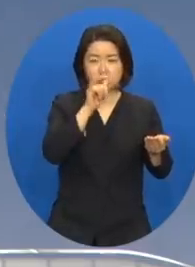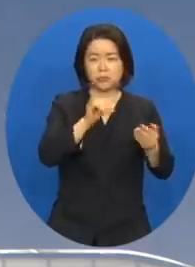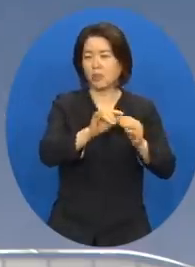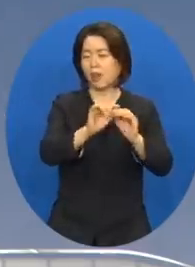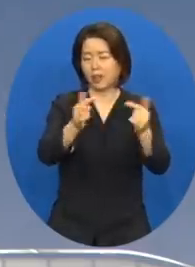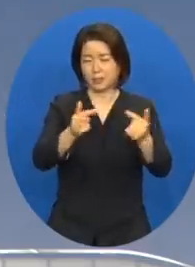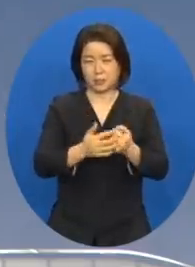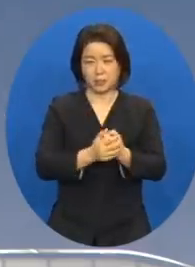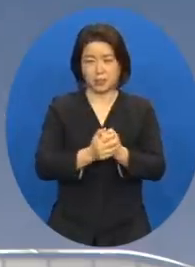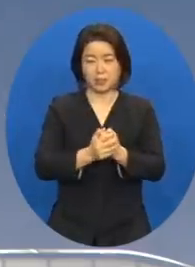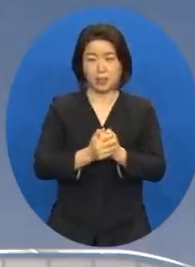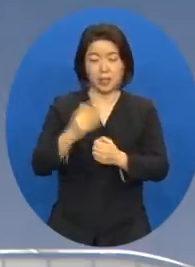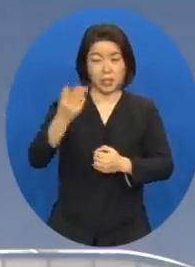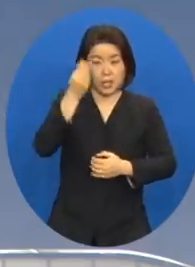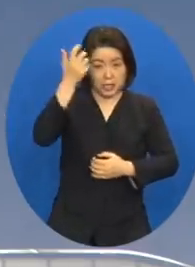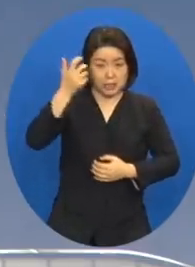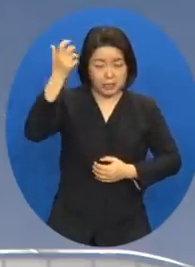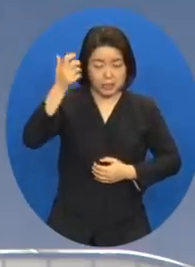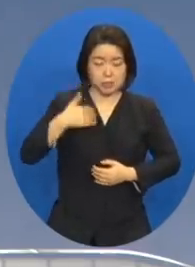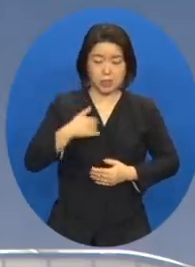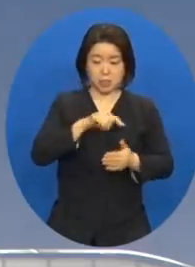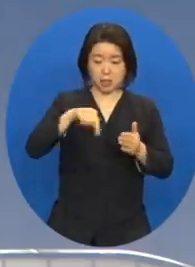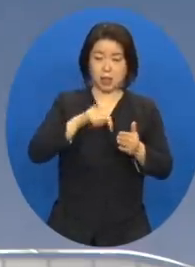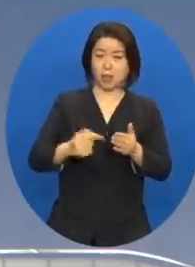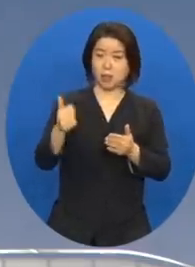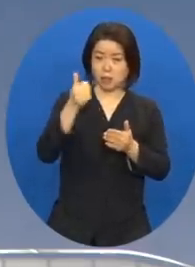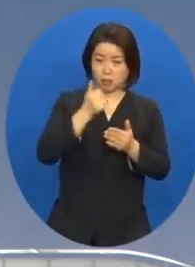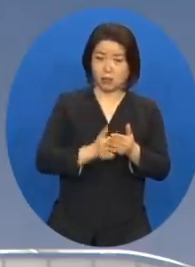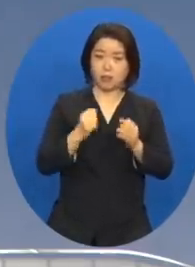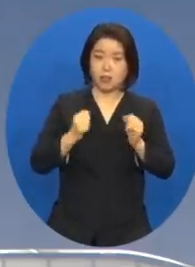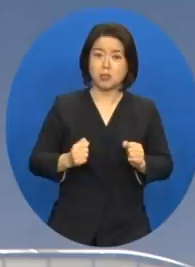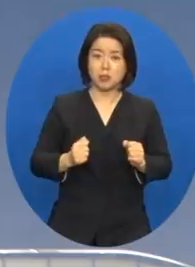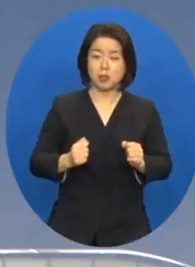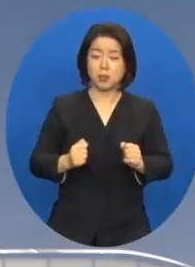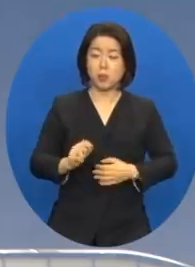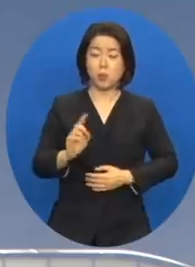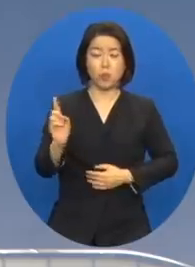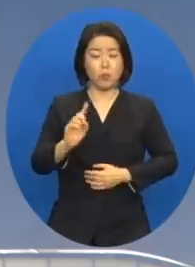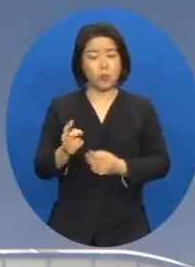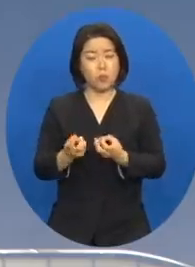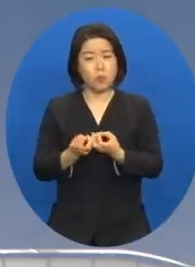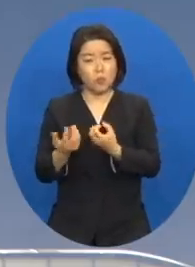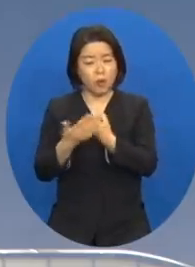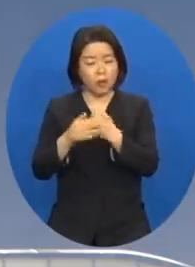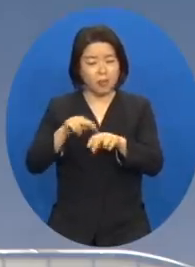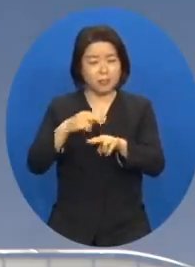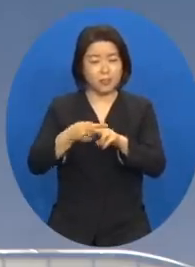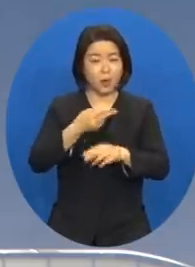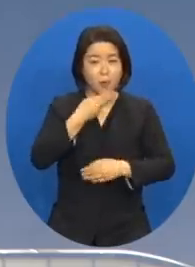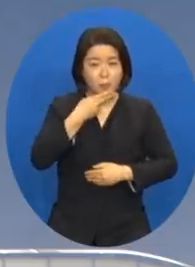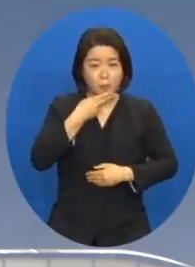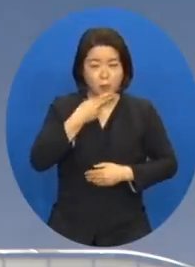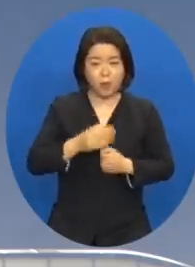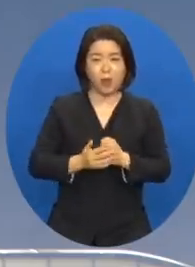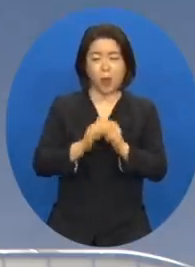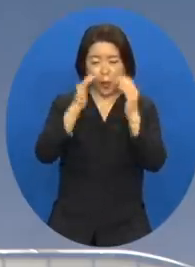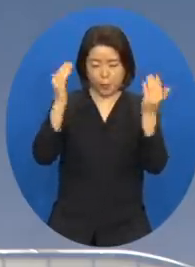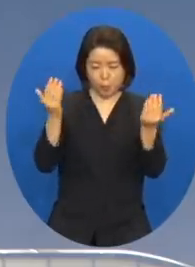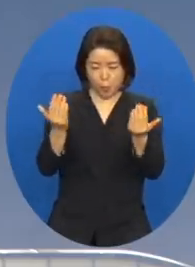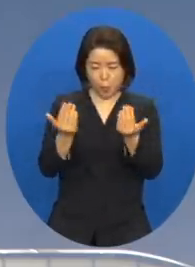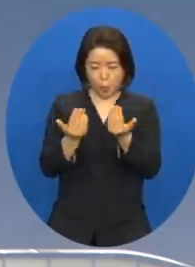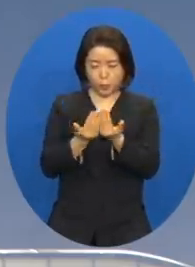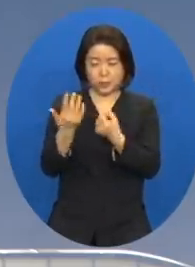없습니다. 성령이 자기 안에 계신데 어떻게 은사가 없을 수 있습니까? 모든 은사 그